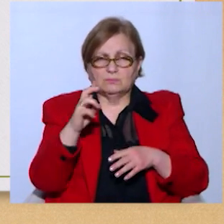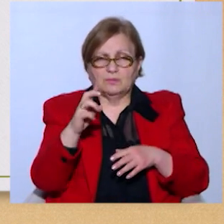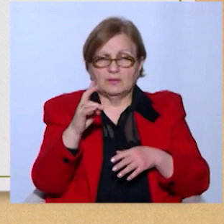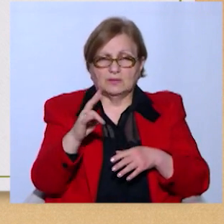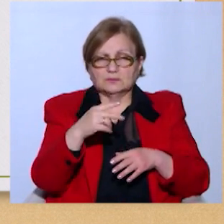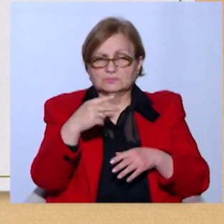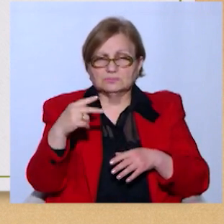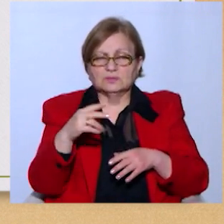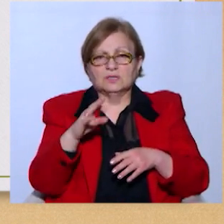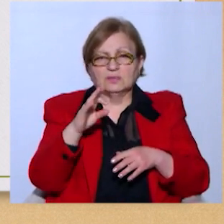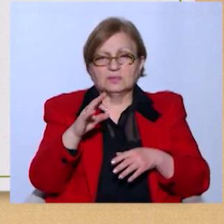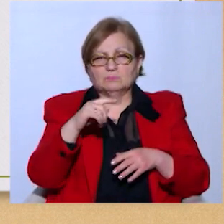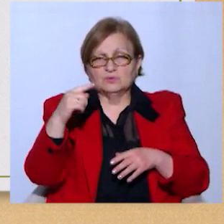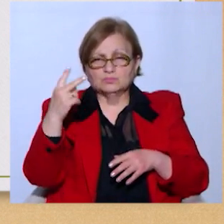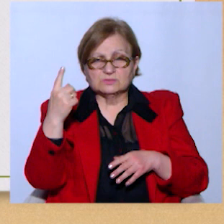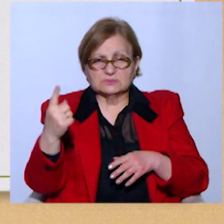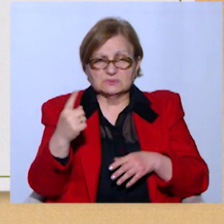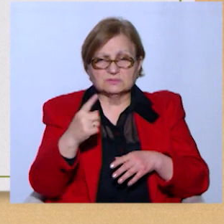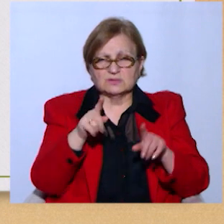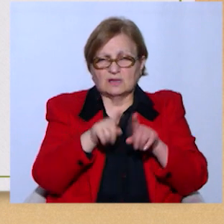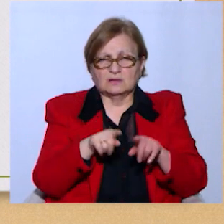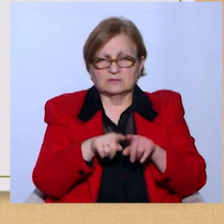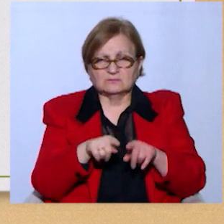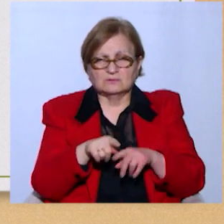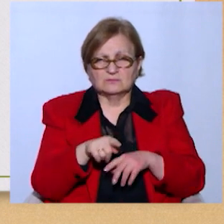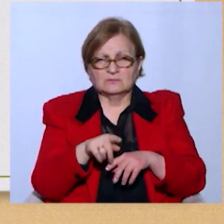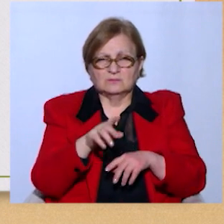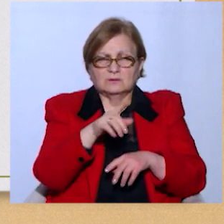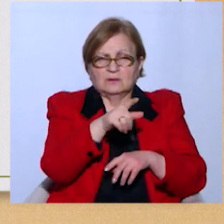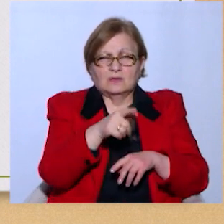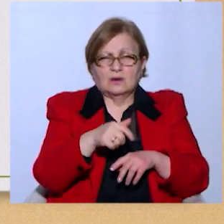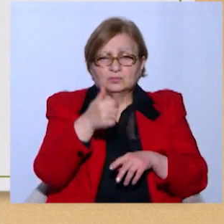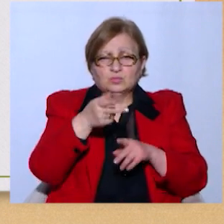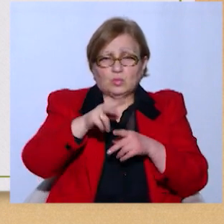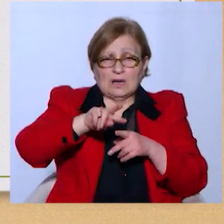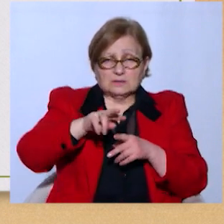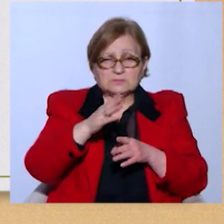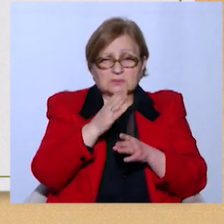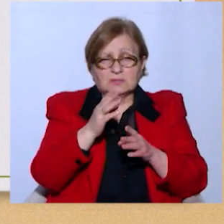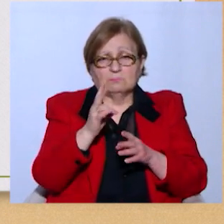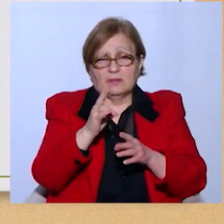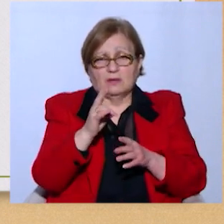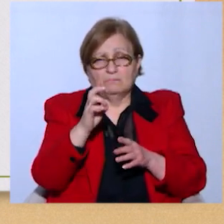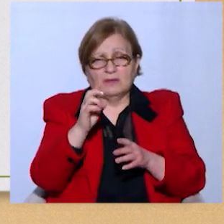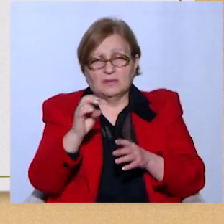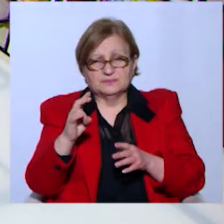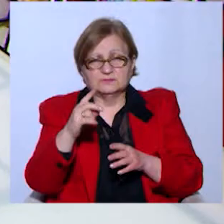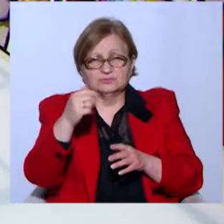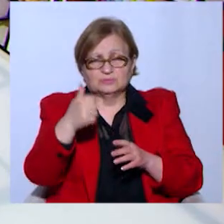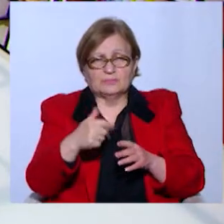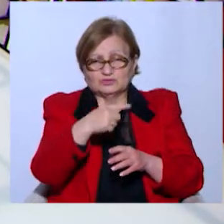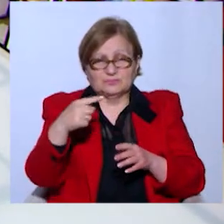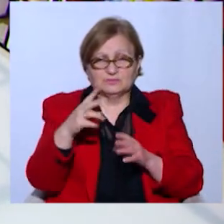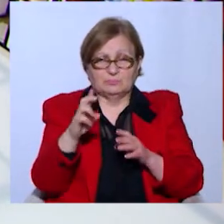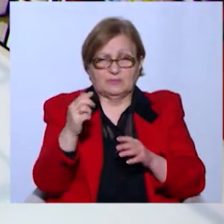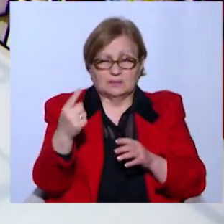შეფარდებული ქუხარისხად n-1-თან, და აგრეთვე ქუხარისხად n-1 არის bn შეფარდებული b1-თან,